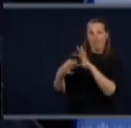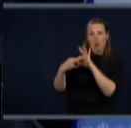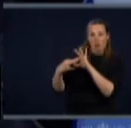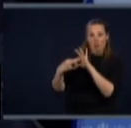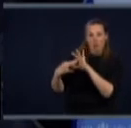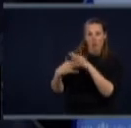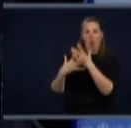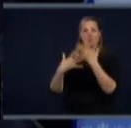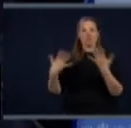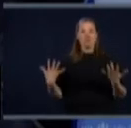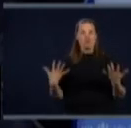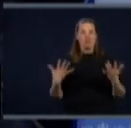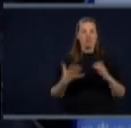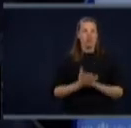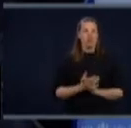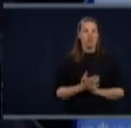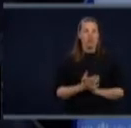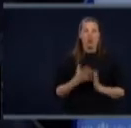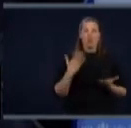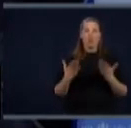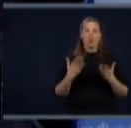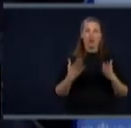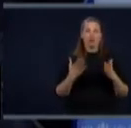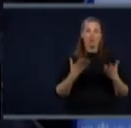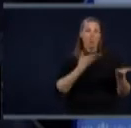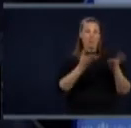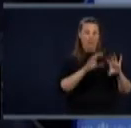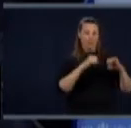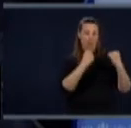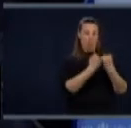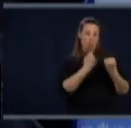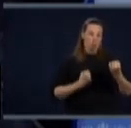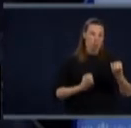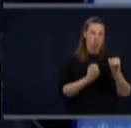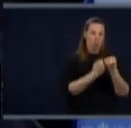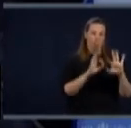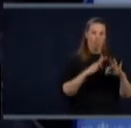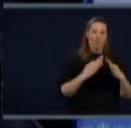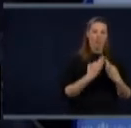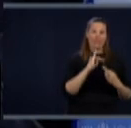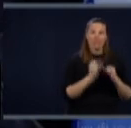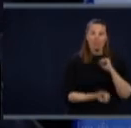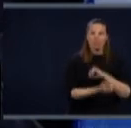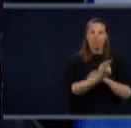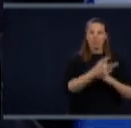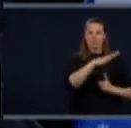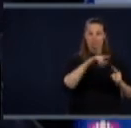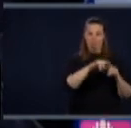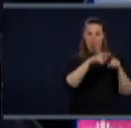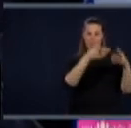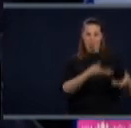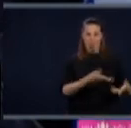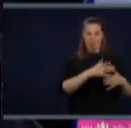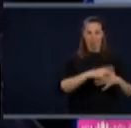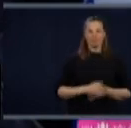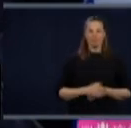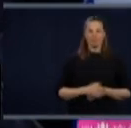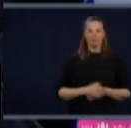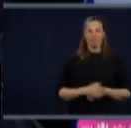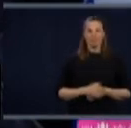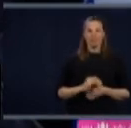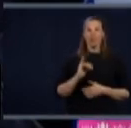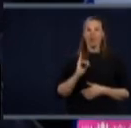ou carrément d'avoir des éléments de services sociaux. Faut dire que si les personnes, comment je pourrais vous dire, si les